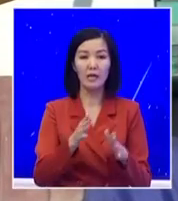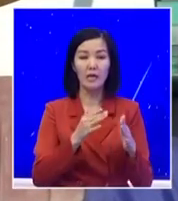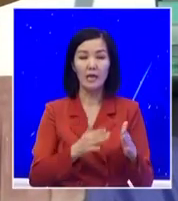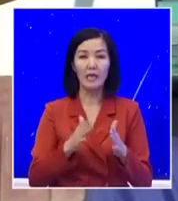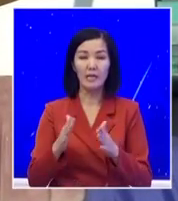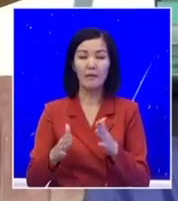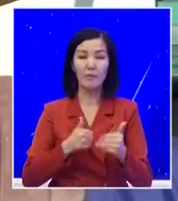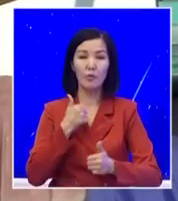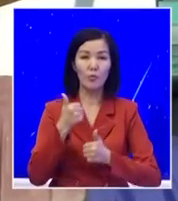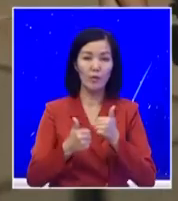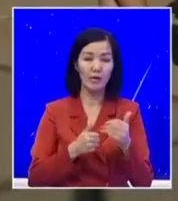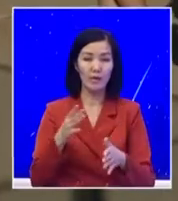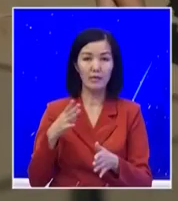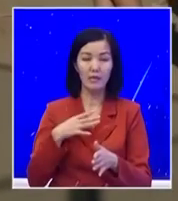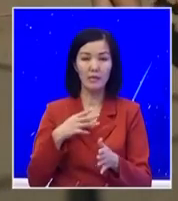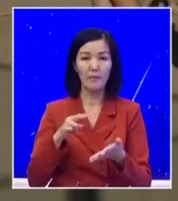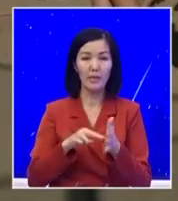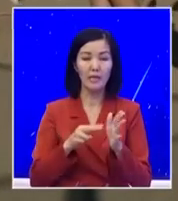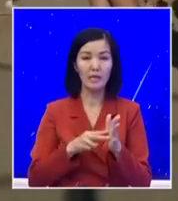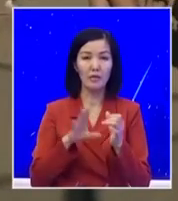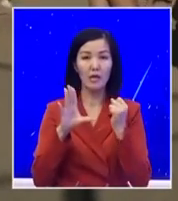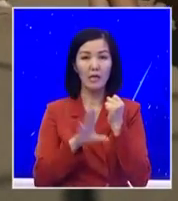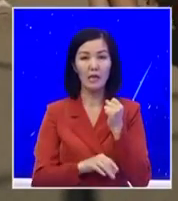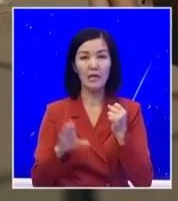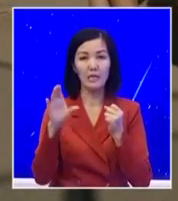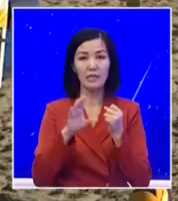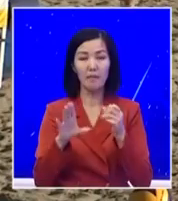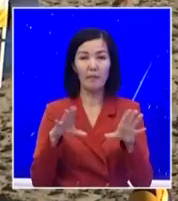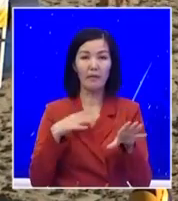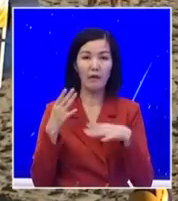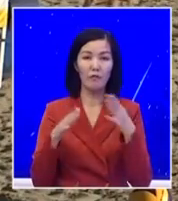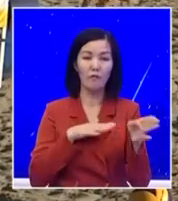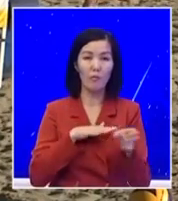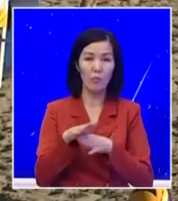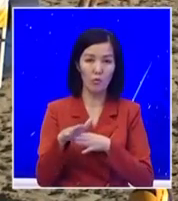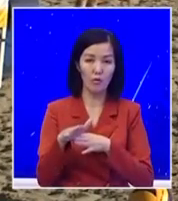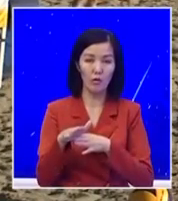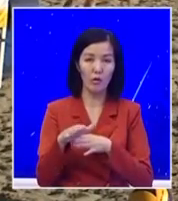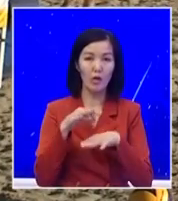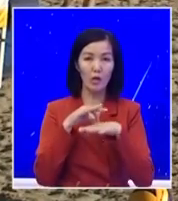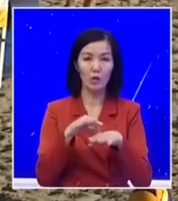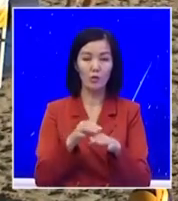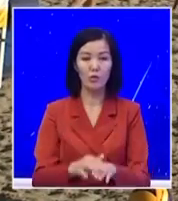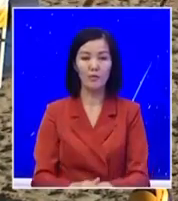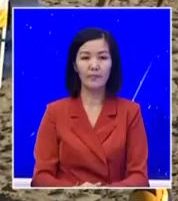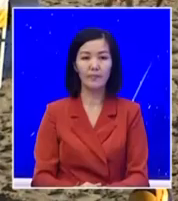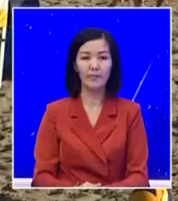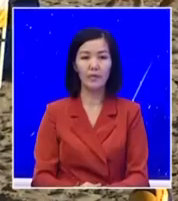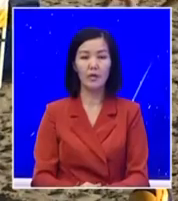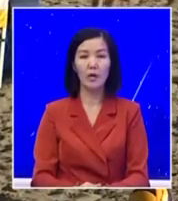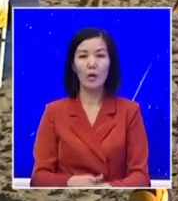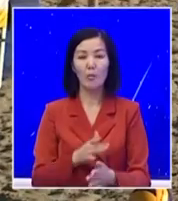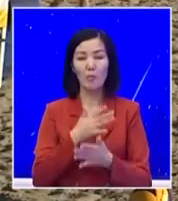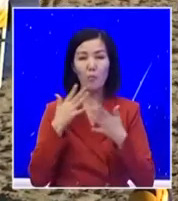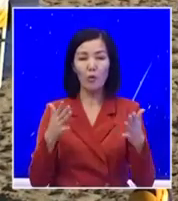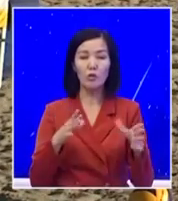Республики Казахстан. Его проведение планируется на конец сентября. Подготовка идет полным ходом. Прошли общую физическую подготовку, больше как